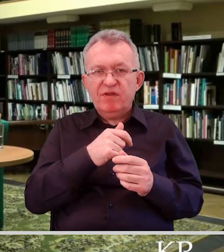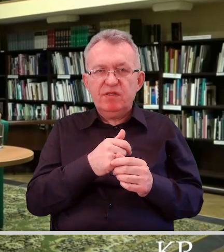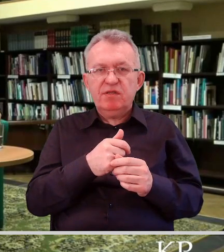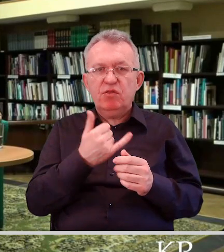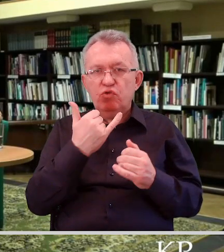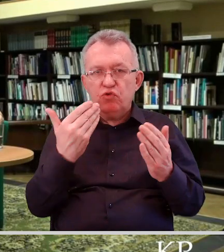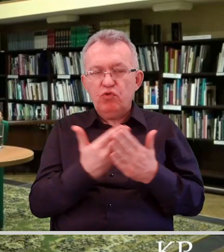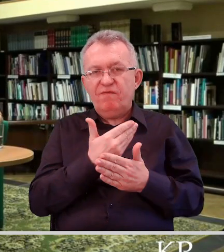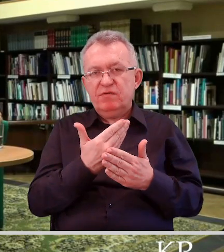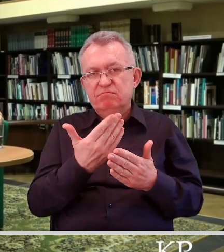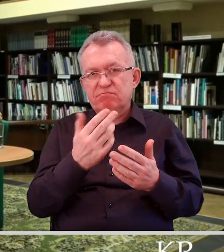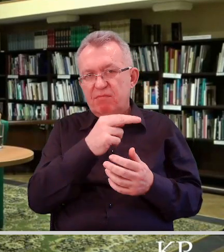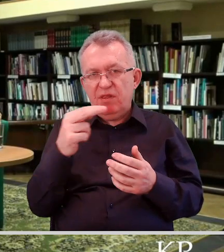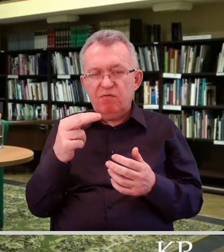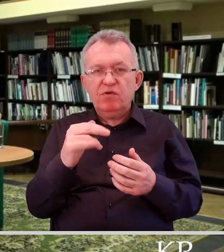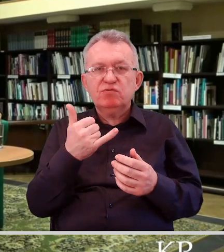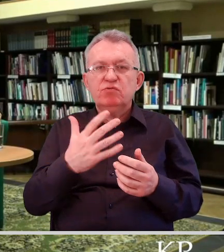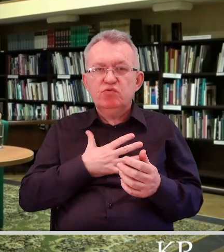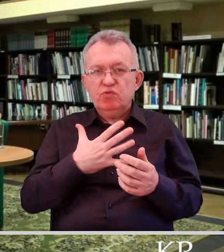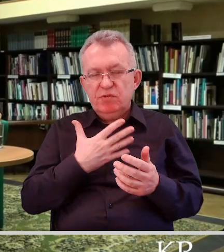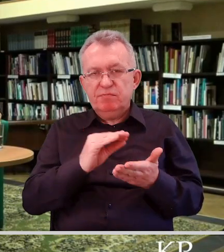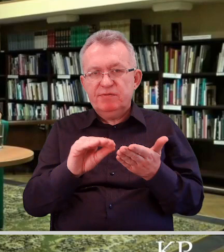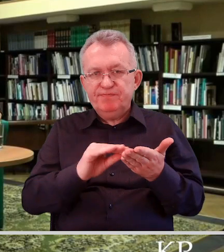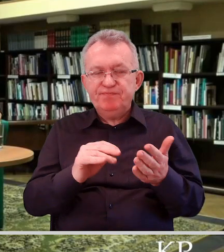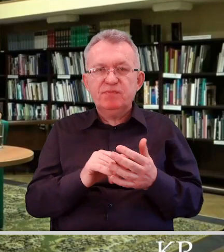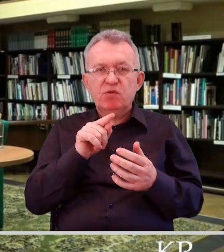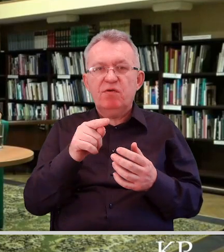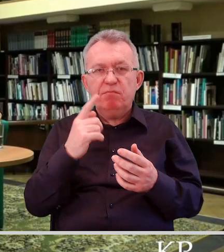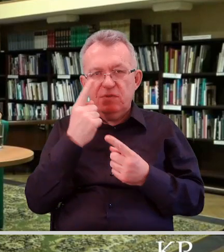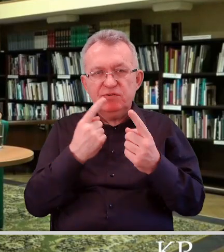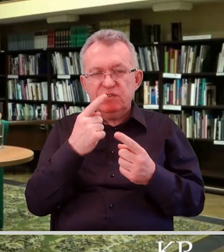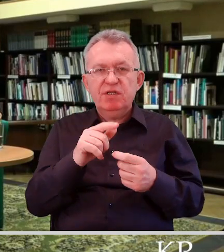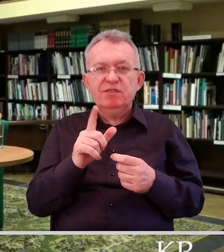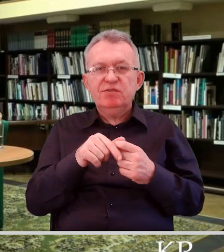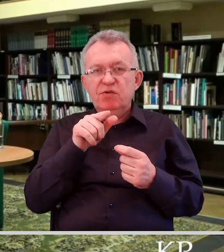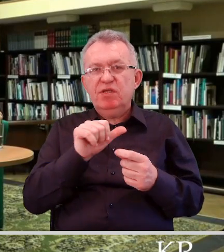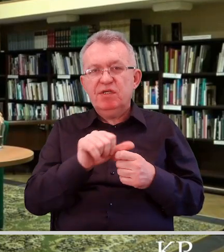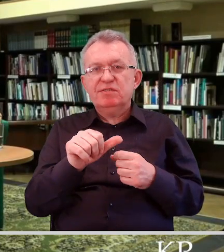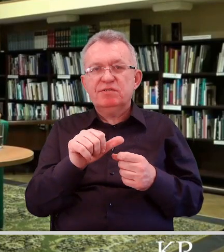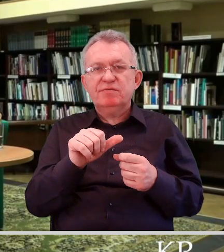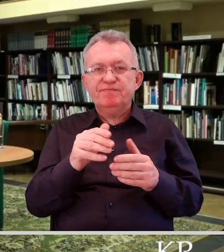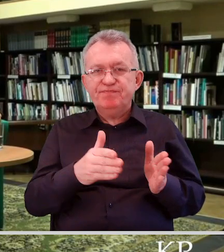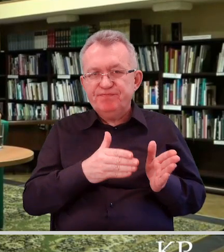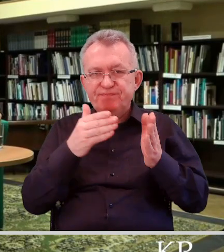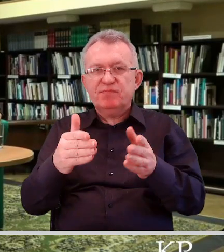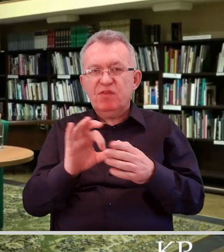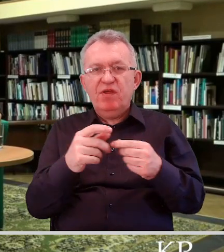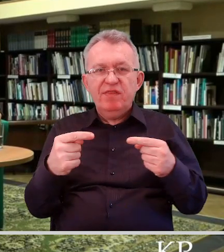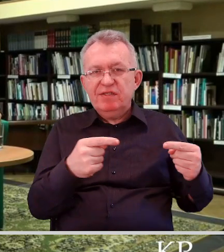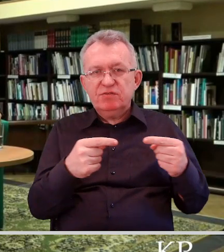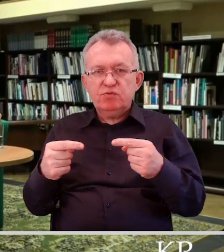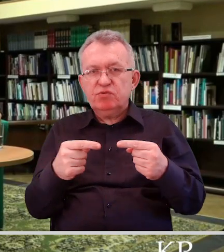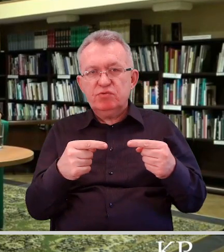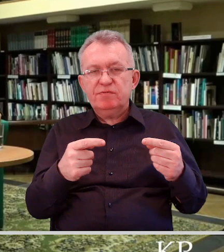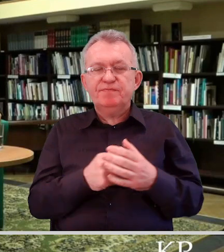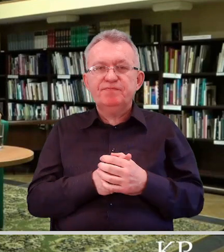nowych rzeczy i głównie pisanie tego, co w duszy gra, no bo to jest, wydaje mi się, czymś, co popycha dyskusję przynajmniej do